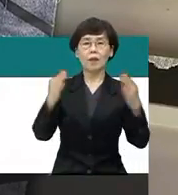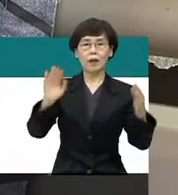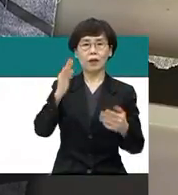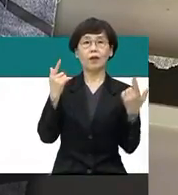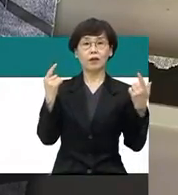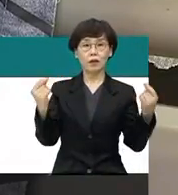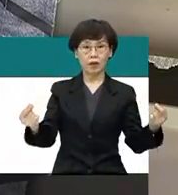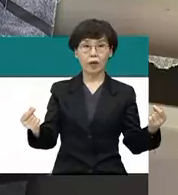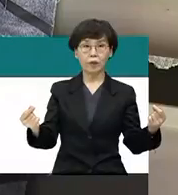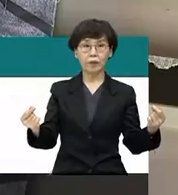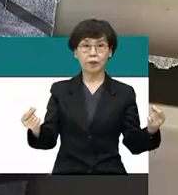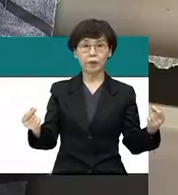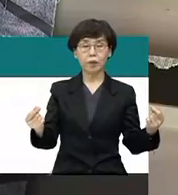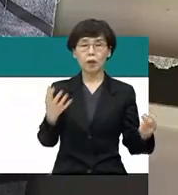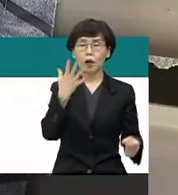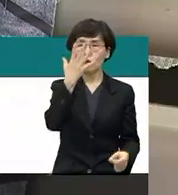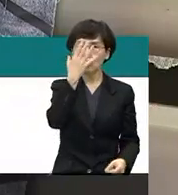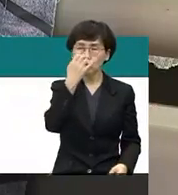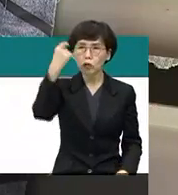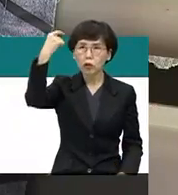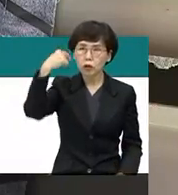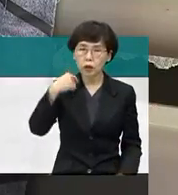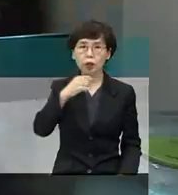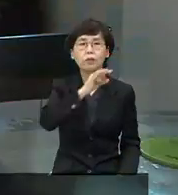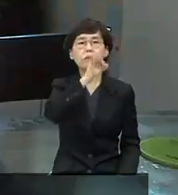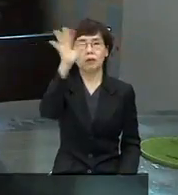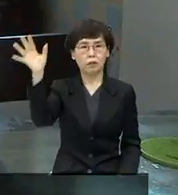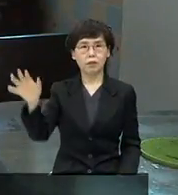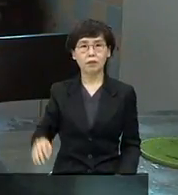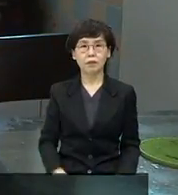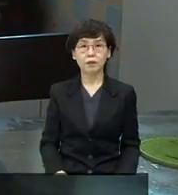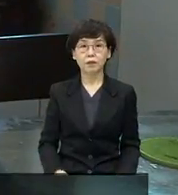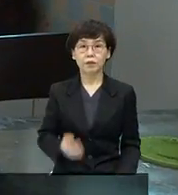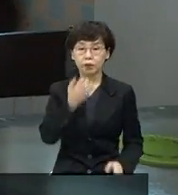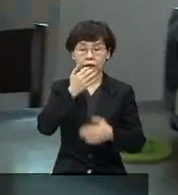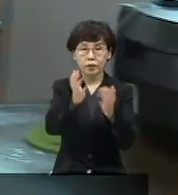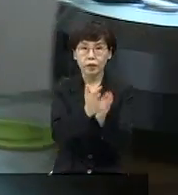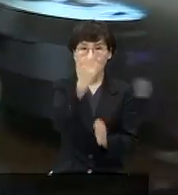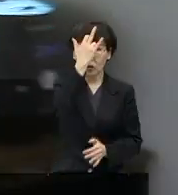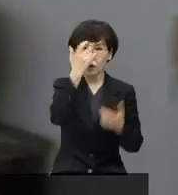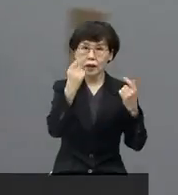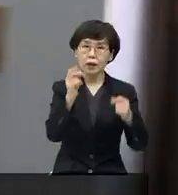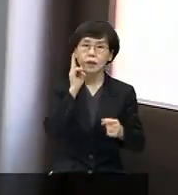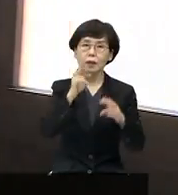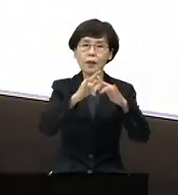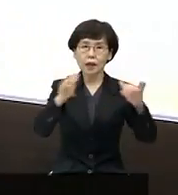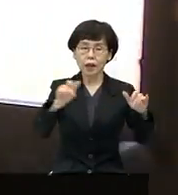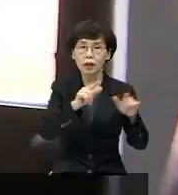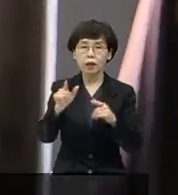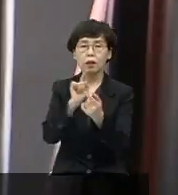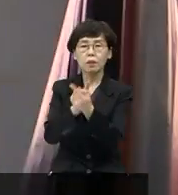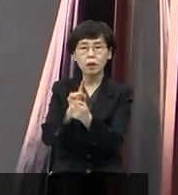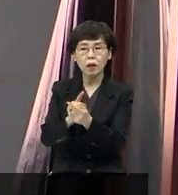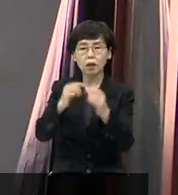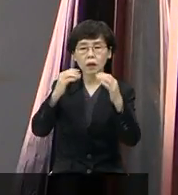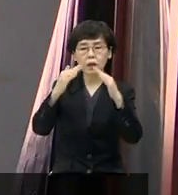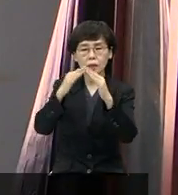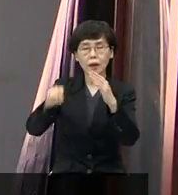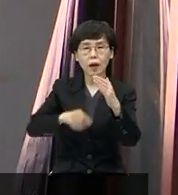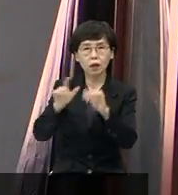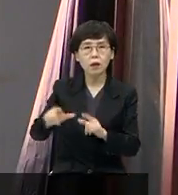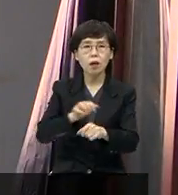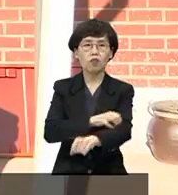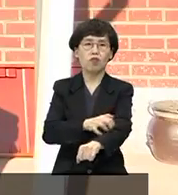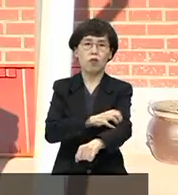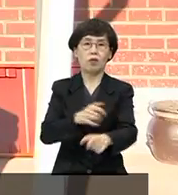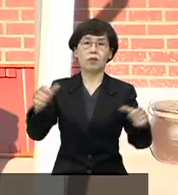되듯이 일단 우울감이 많이 사라졌고요. 경기도가 최 씨 같은 중증 장애인들이 겪는 주거 생활 불편을 줄이기